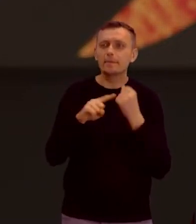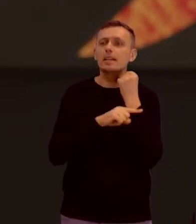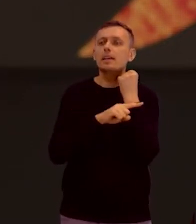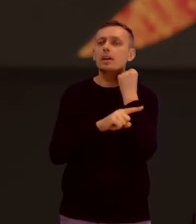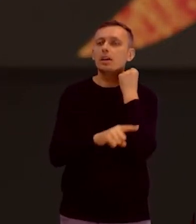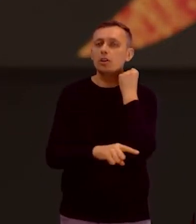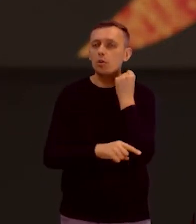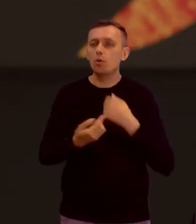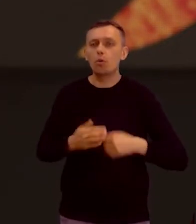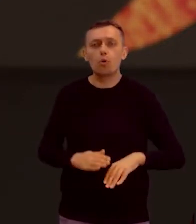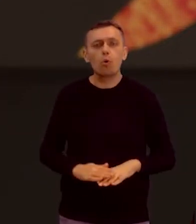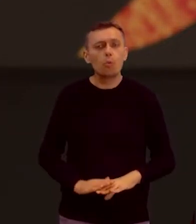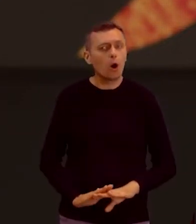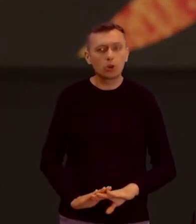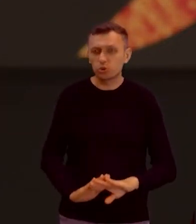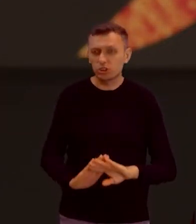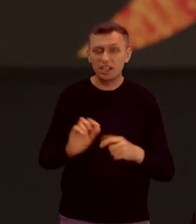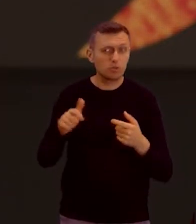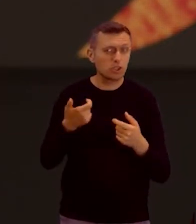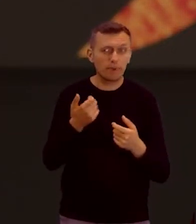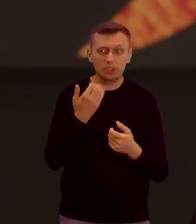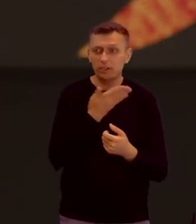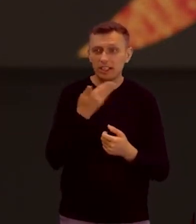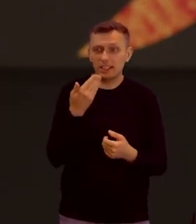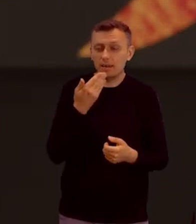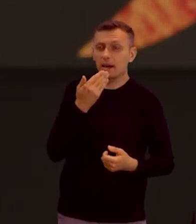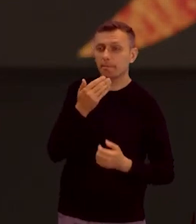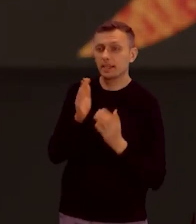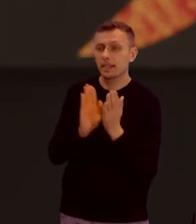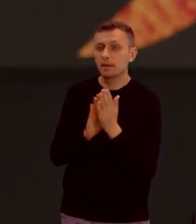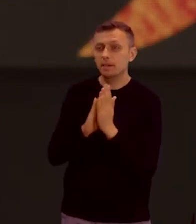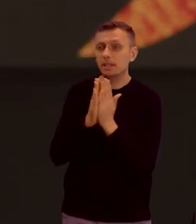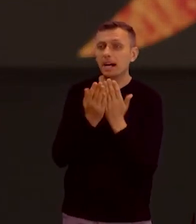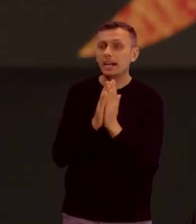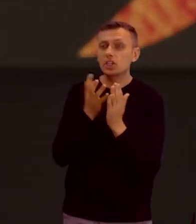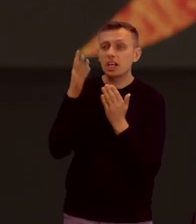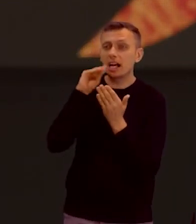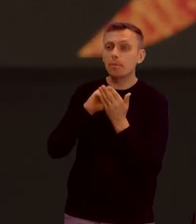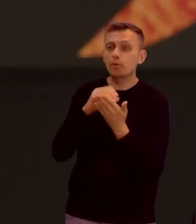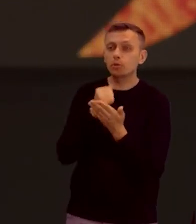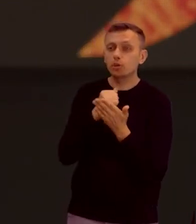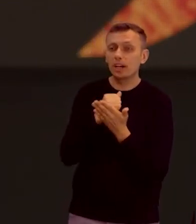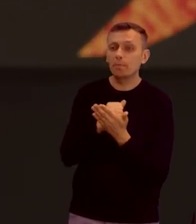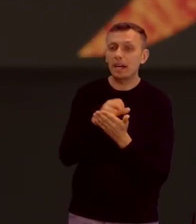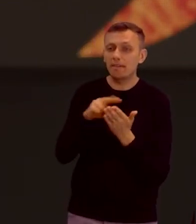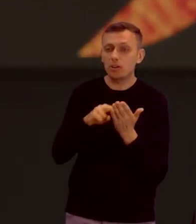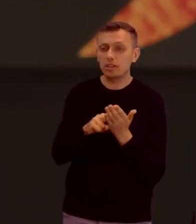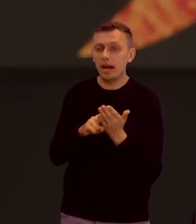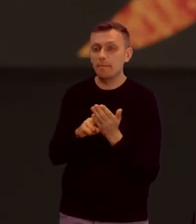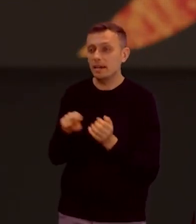przypadkowych poczęć. Księga Powtórzonego Prawa mówi, że Bóg będzie błogosławił owoc